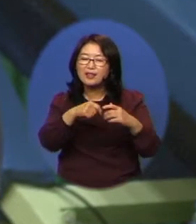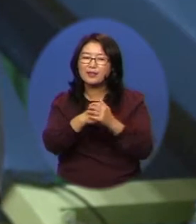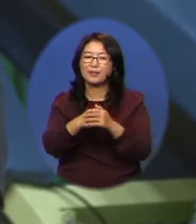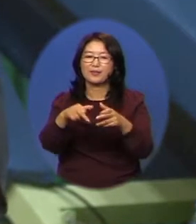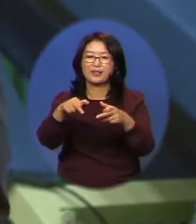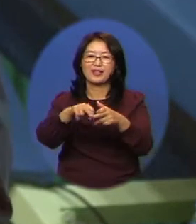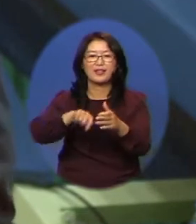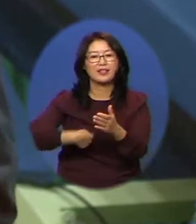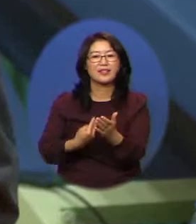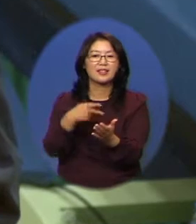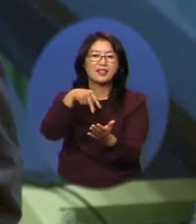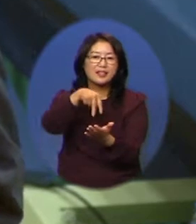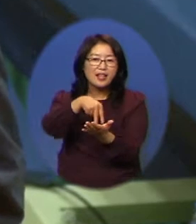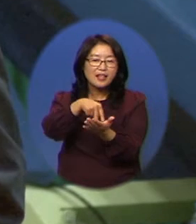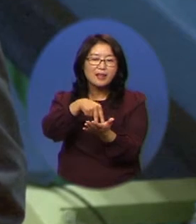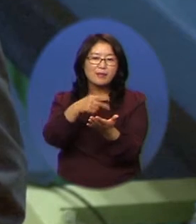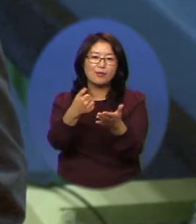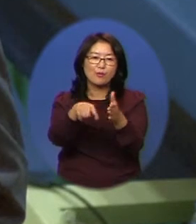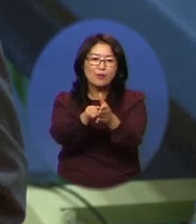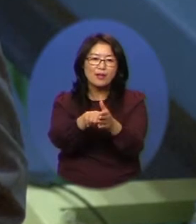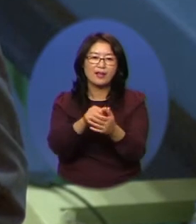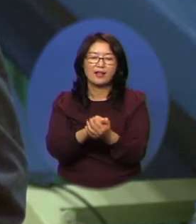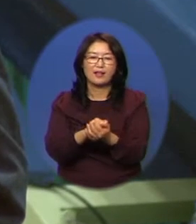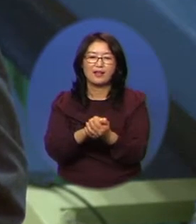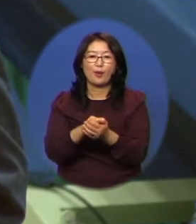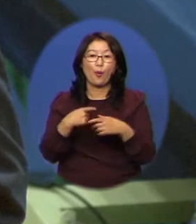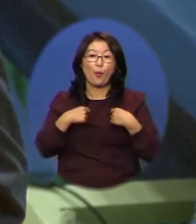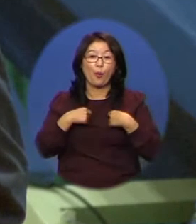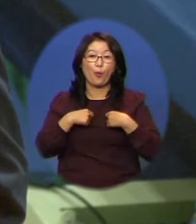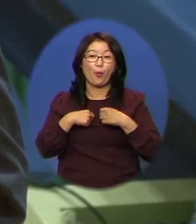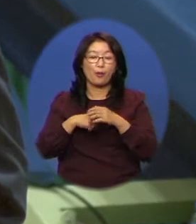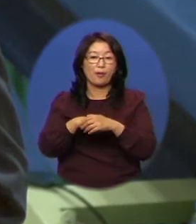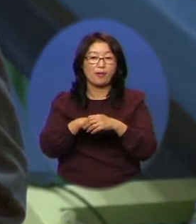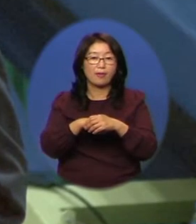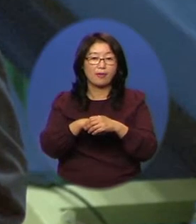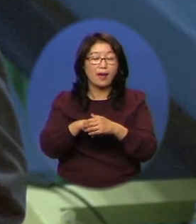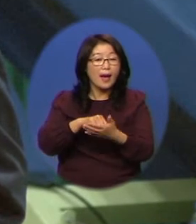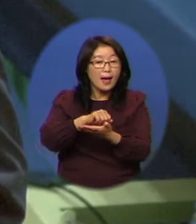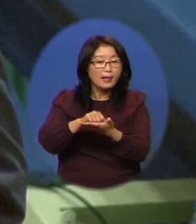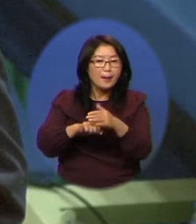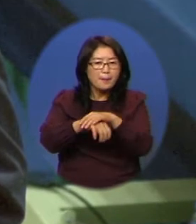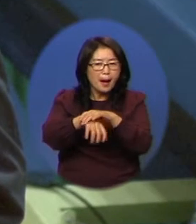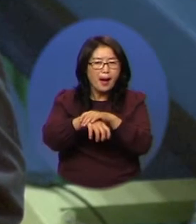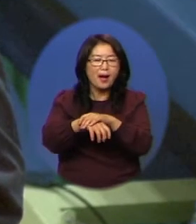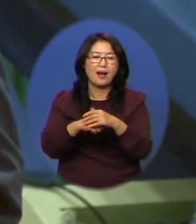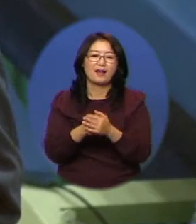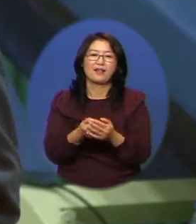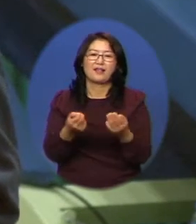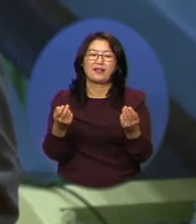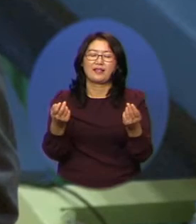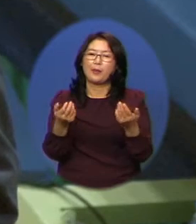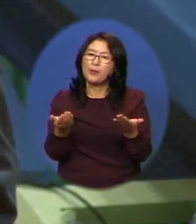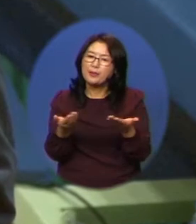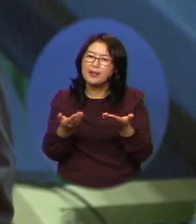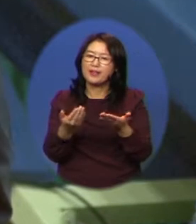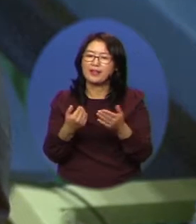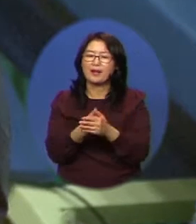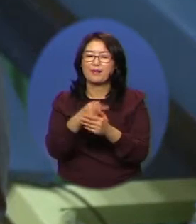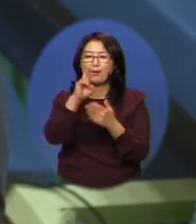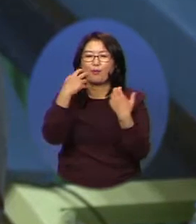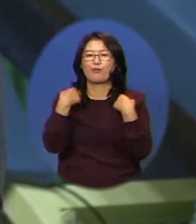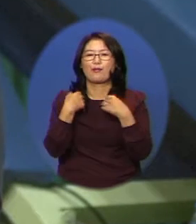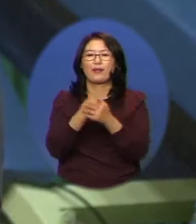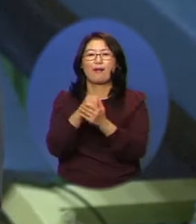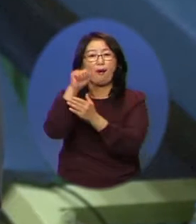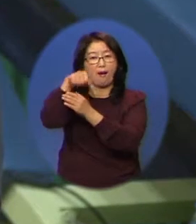있는 세탁업에 대한 작업장을 국가로부터 승인을 받았기 때문에 이제 조금이라도 아마